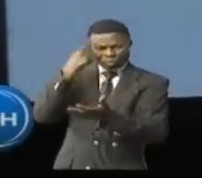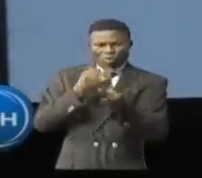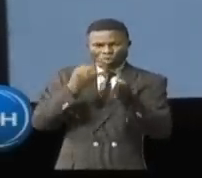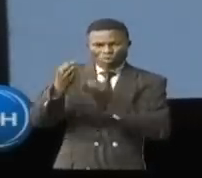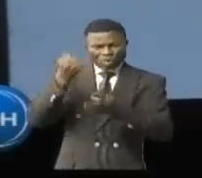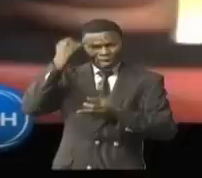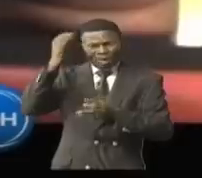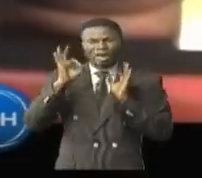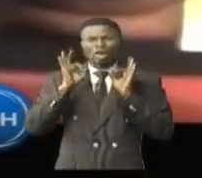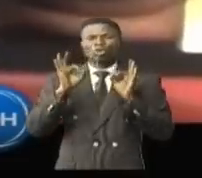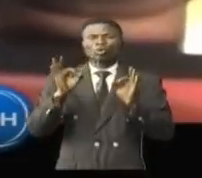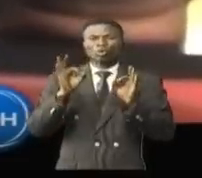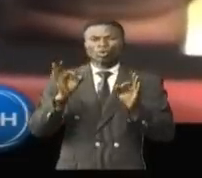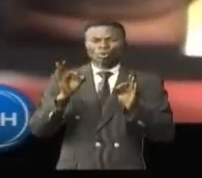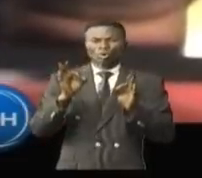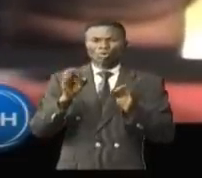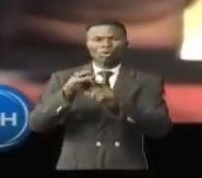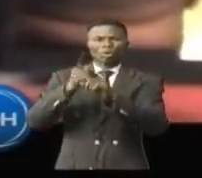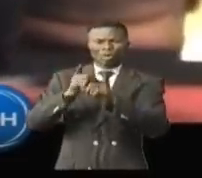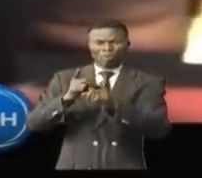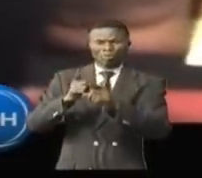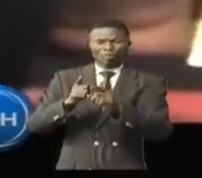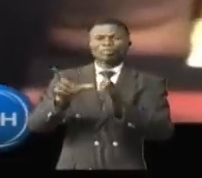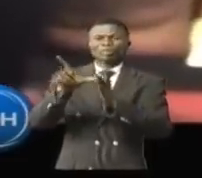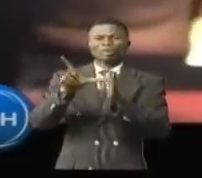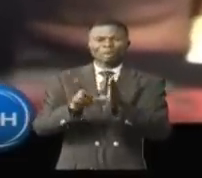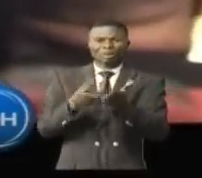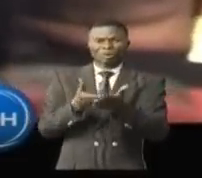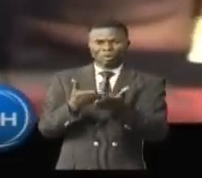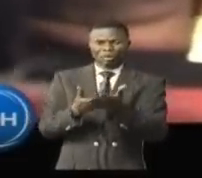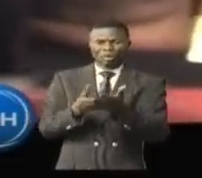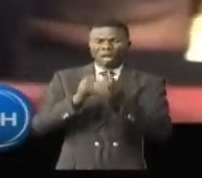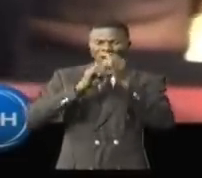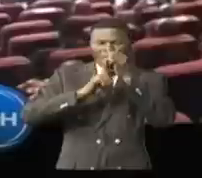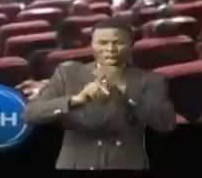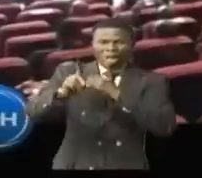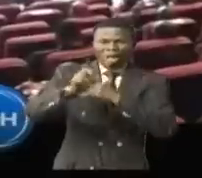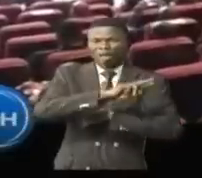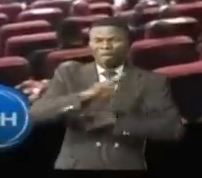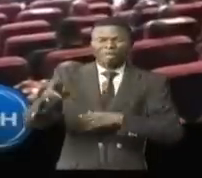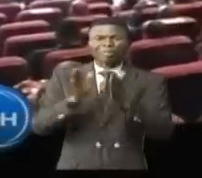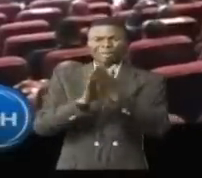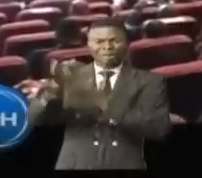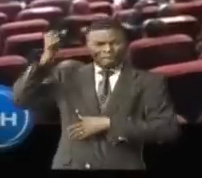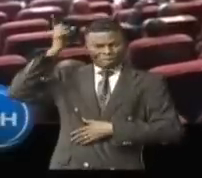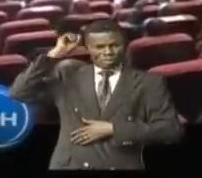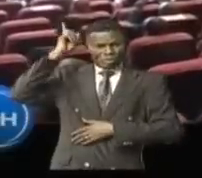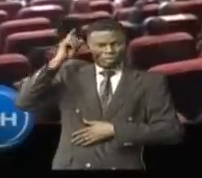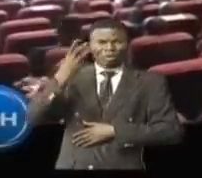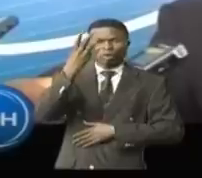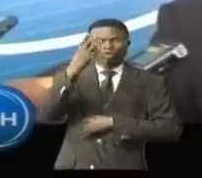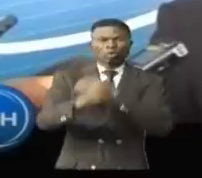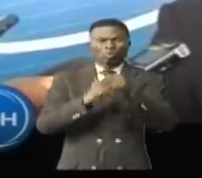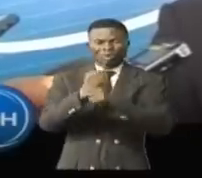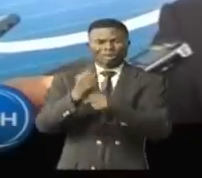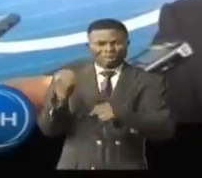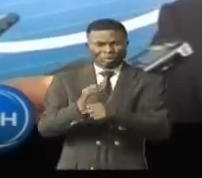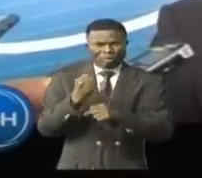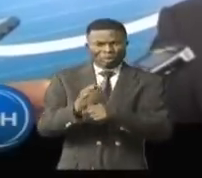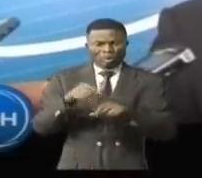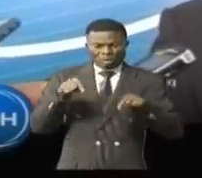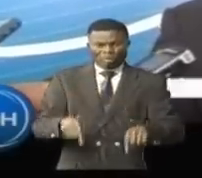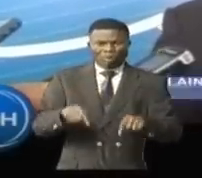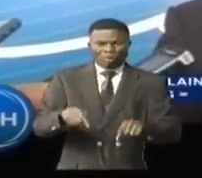quelques innovations apportées par les codes des assurances promulgués en 2015. Au bout de 3 ans d'activité, nous avons